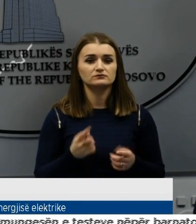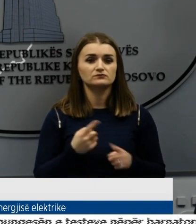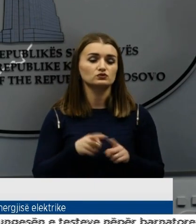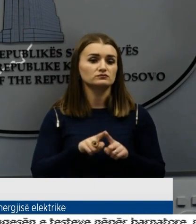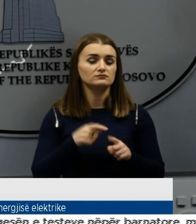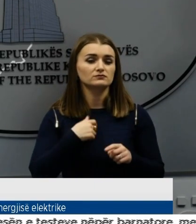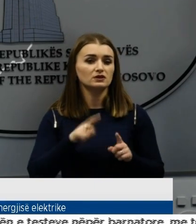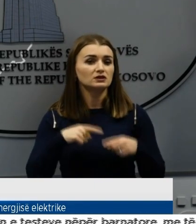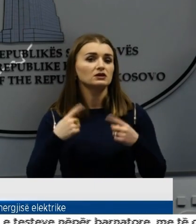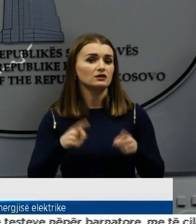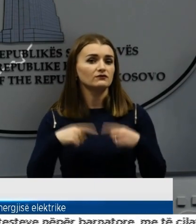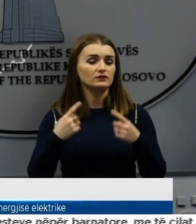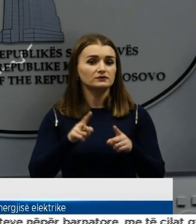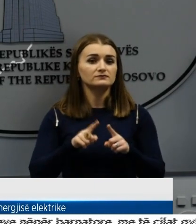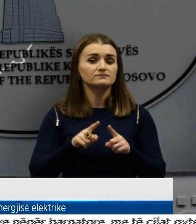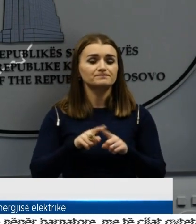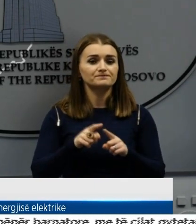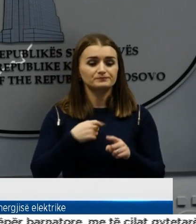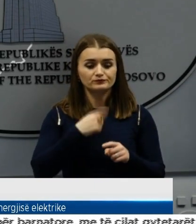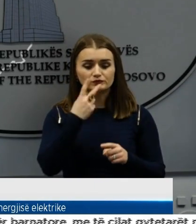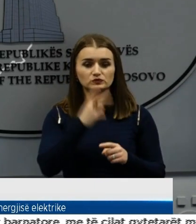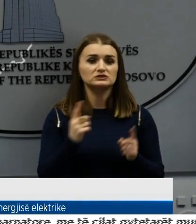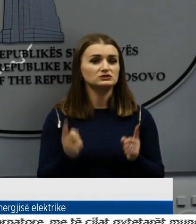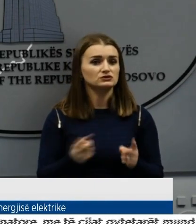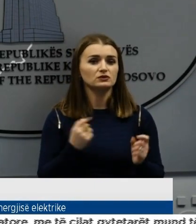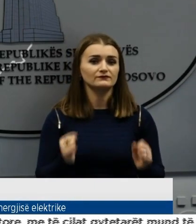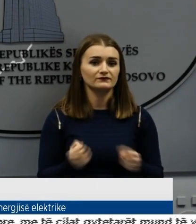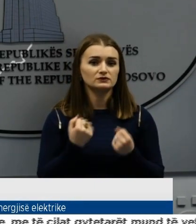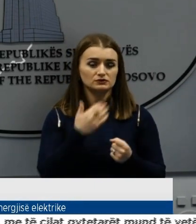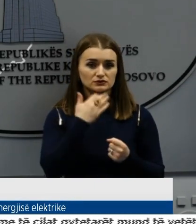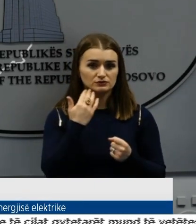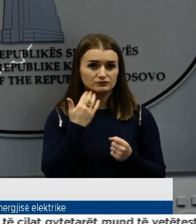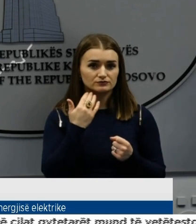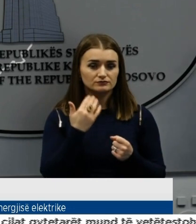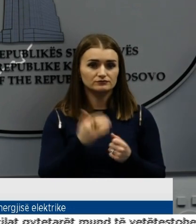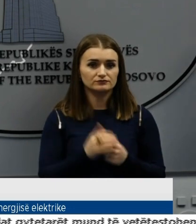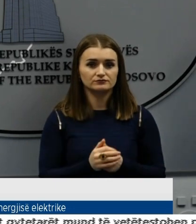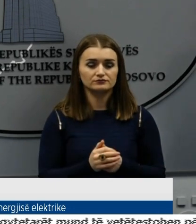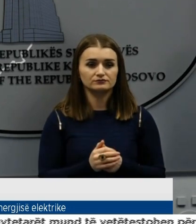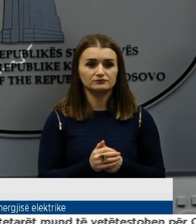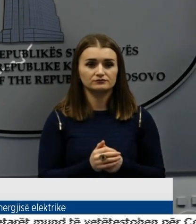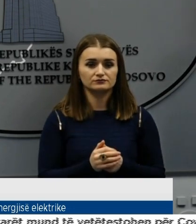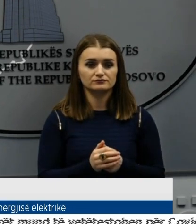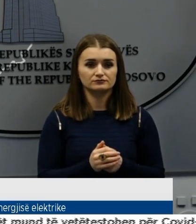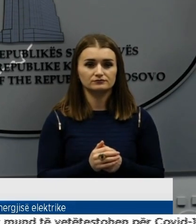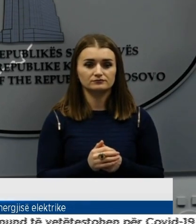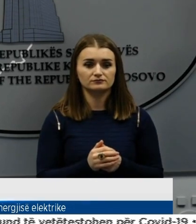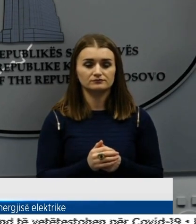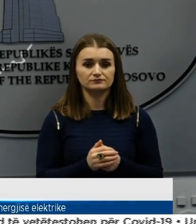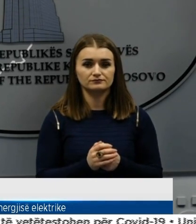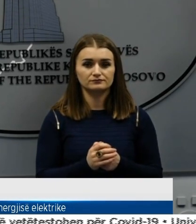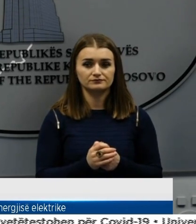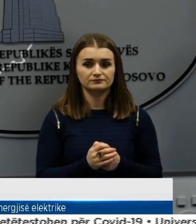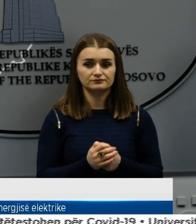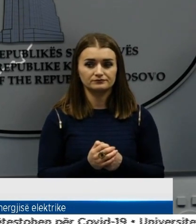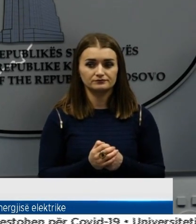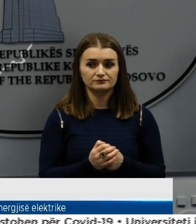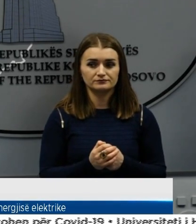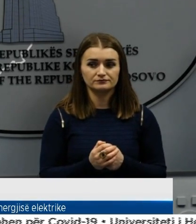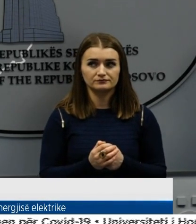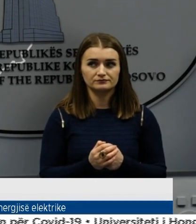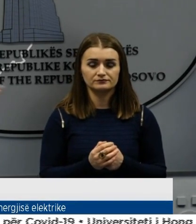gjejmë veten në një situatë më të rënduar e më të rënduar se sa që ka qenë e planifikuar.